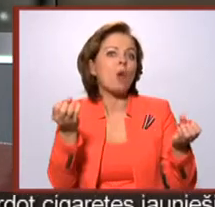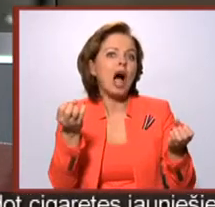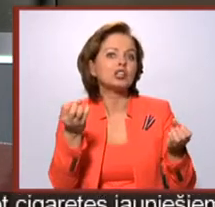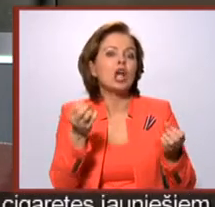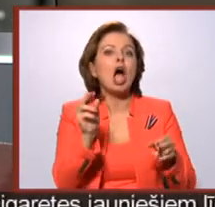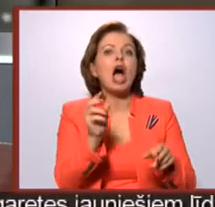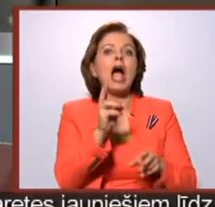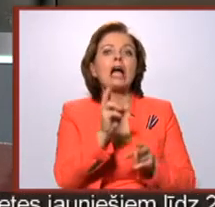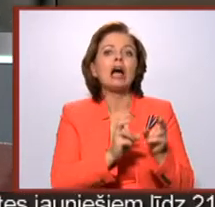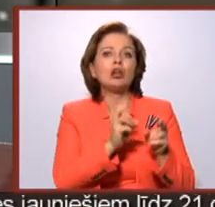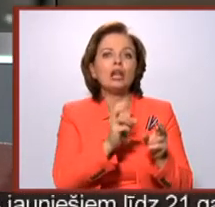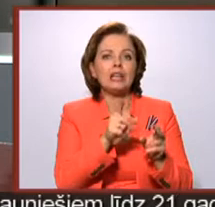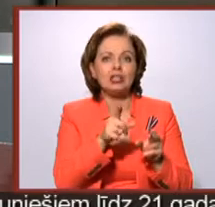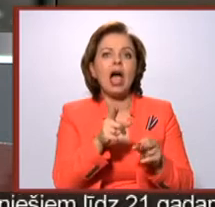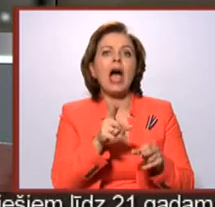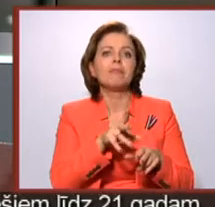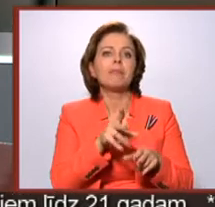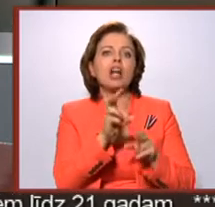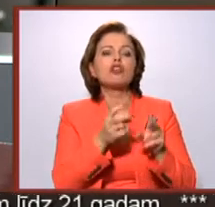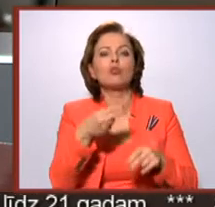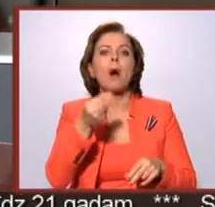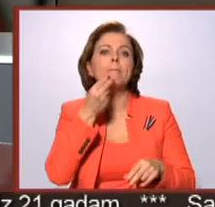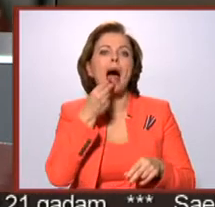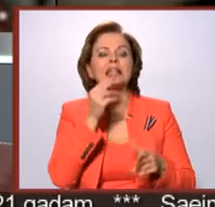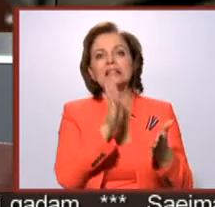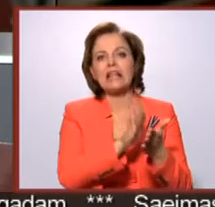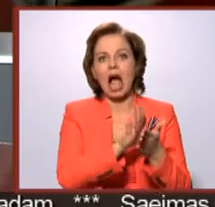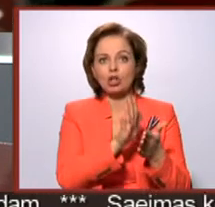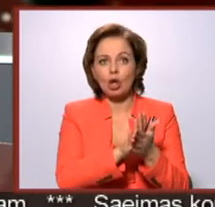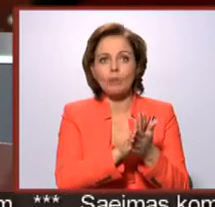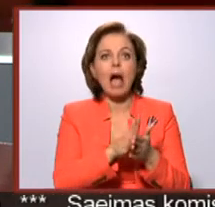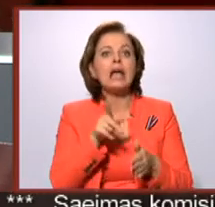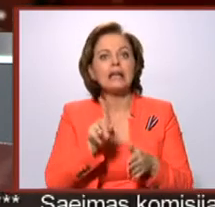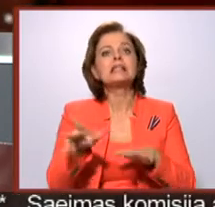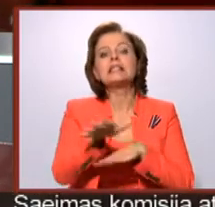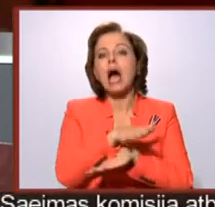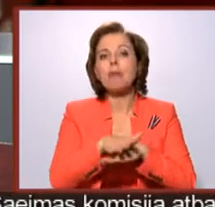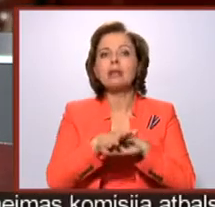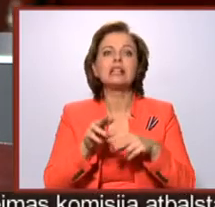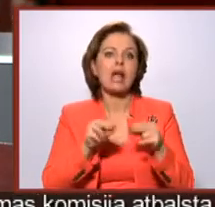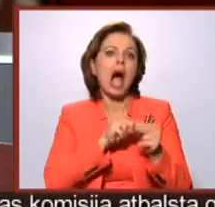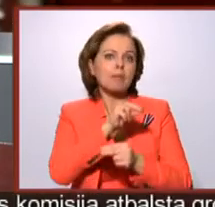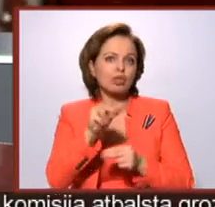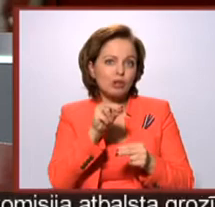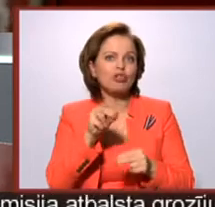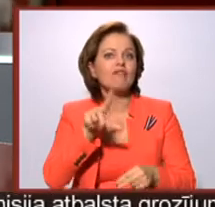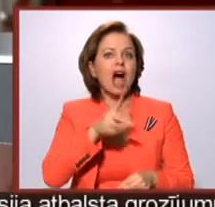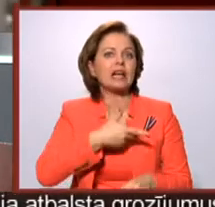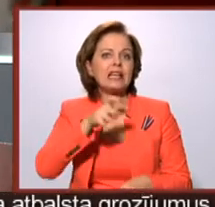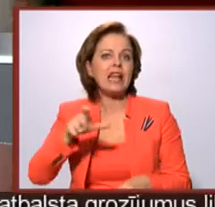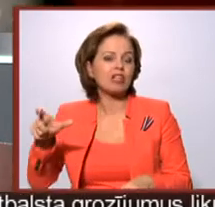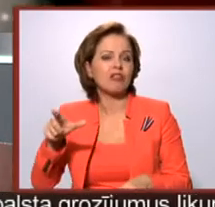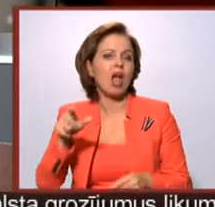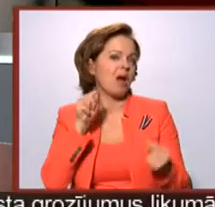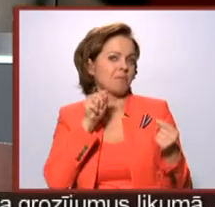no pārtikas atkritumiem. Notiek ieceres sabiedriskā apspriešana. Vairākums iedzīvotāji ir pret šo ideju, jo viņuprāt ap staciju